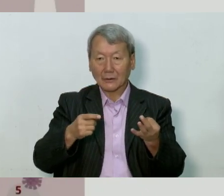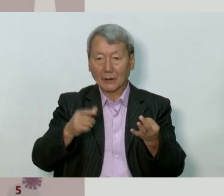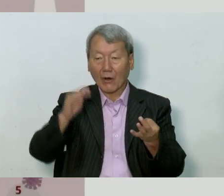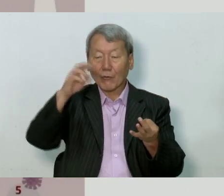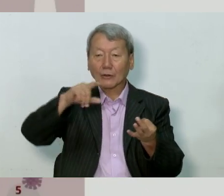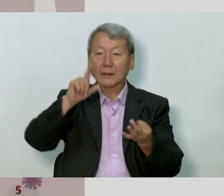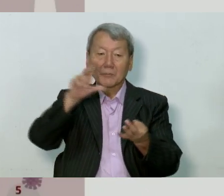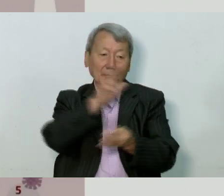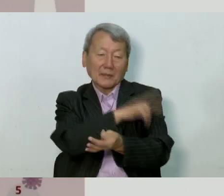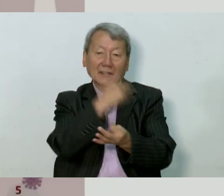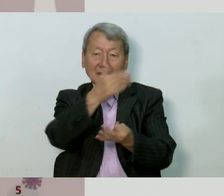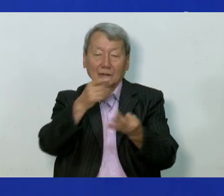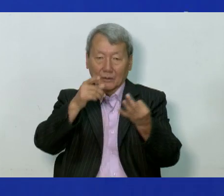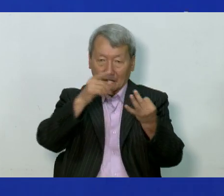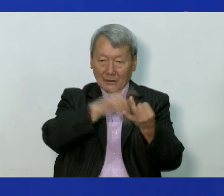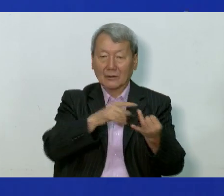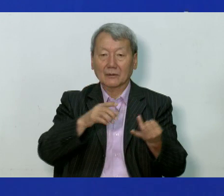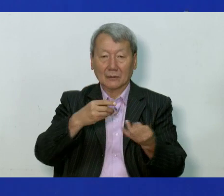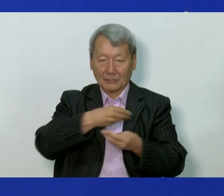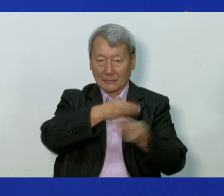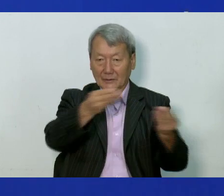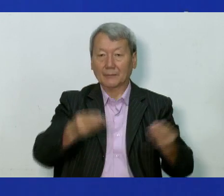фонда обязательного медицинского страхования.